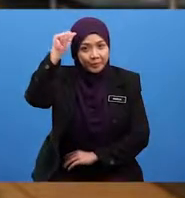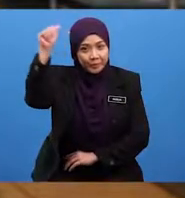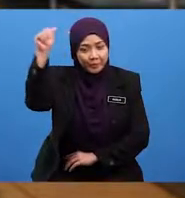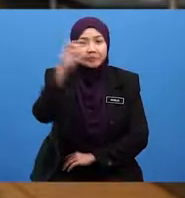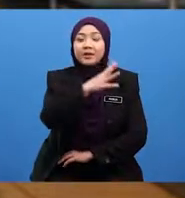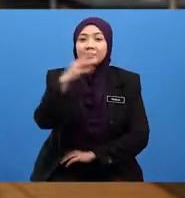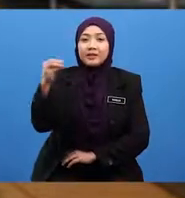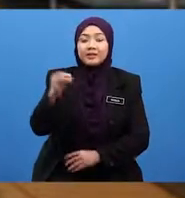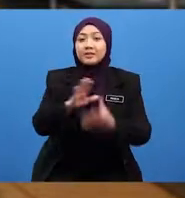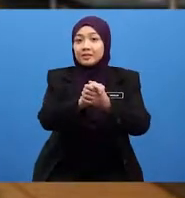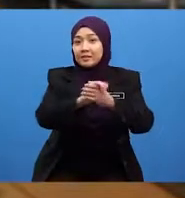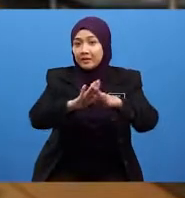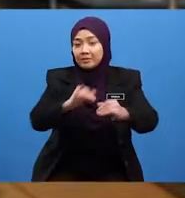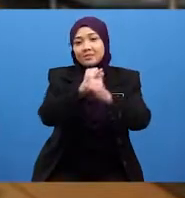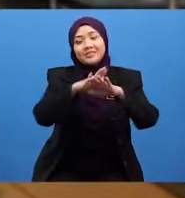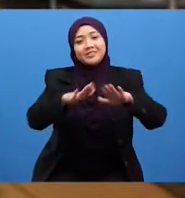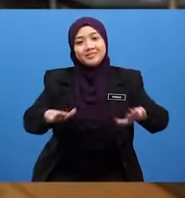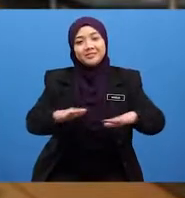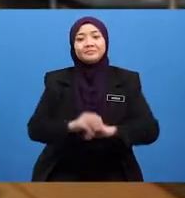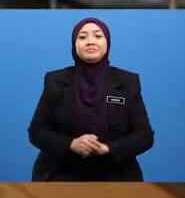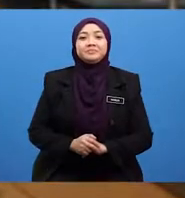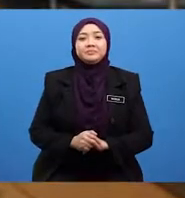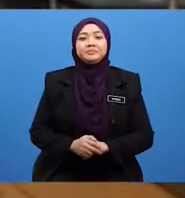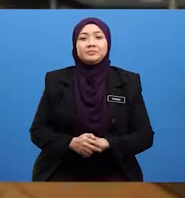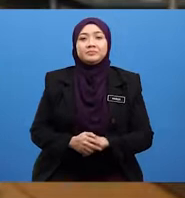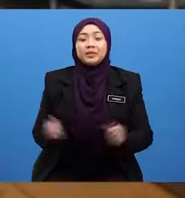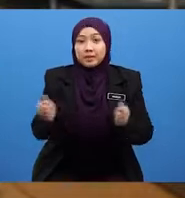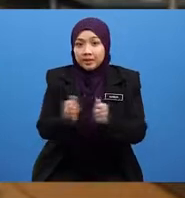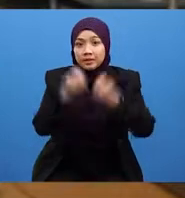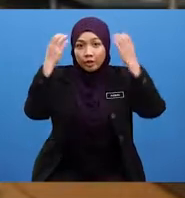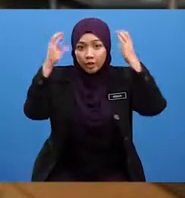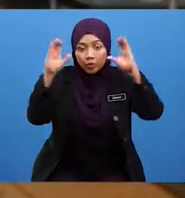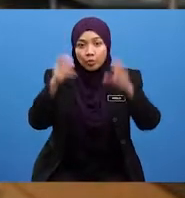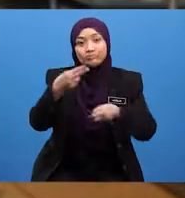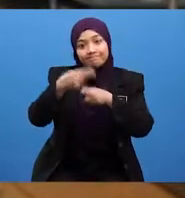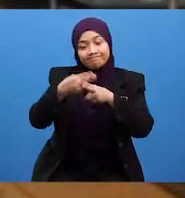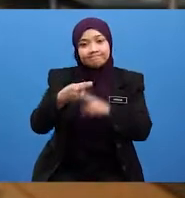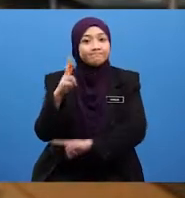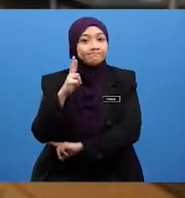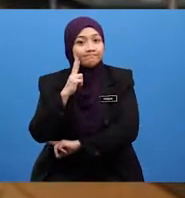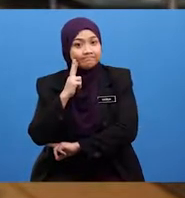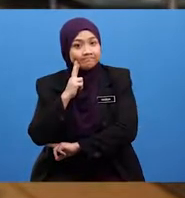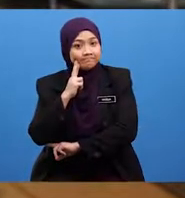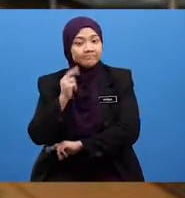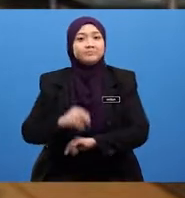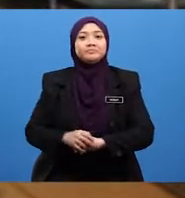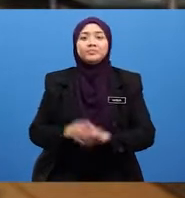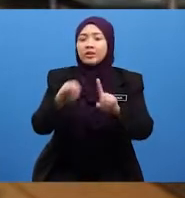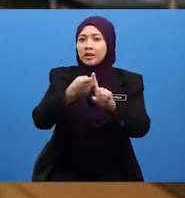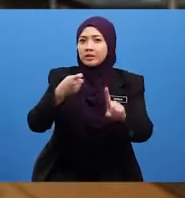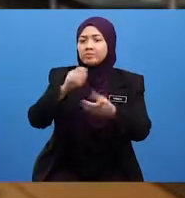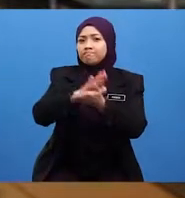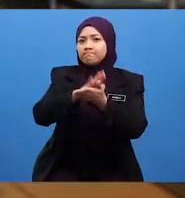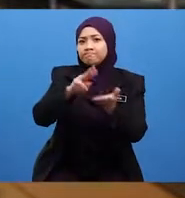Assalamualaikum dan salam sejahtera murid-murid. Bersama saya Cikgu Rosam Falti Zulti binti Samiran dari